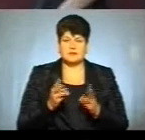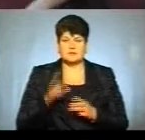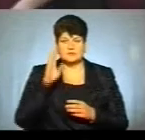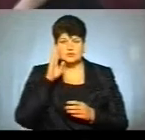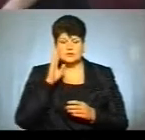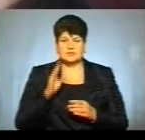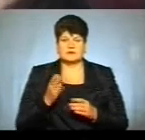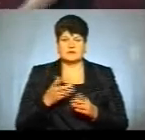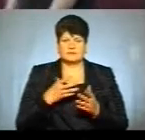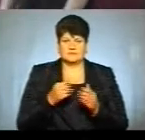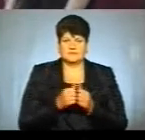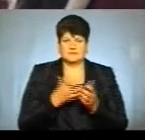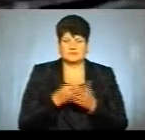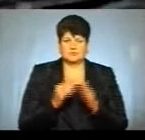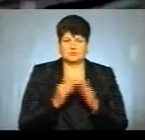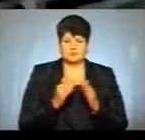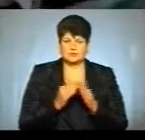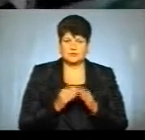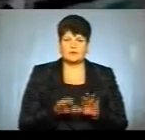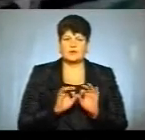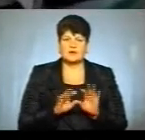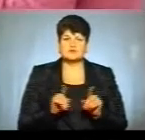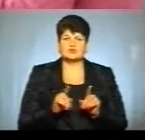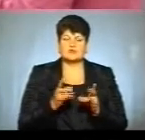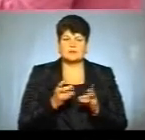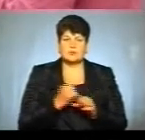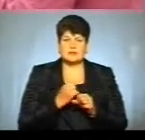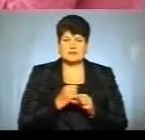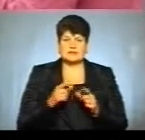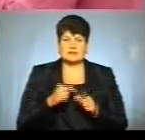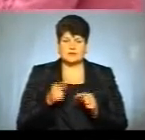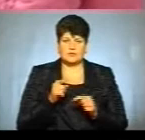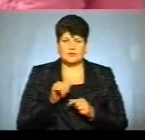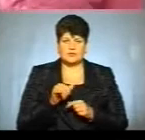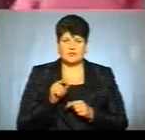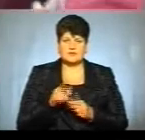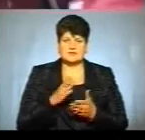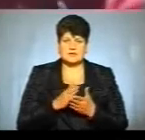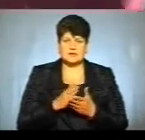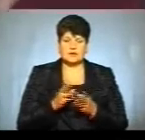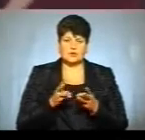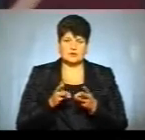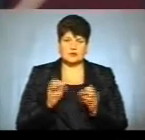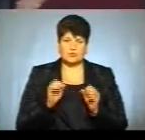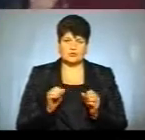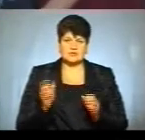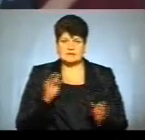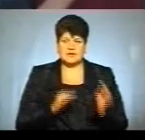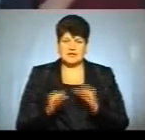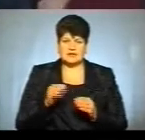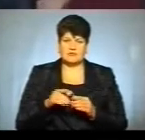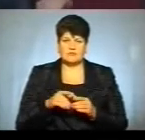Слюцький. Інспекторка пояснює йому, що потрібно робити з листям. У вас їде екостайл, його треба можна збирати в мішки